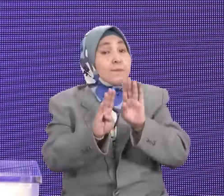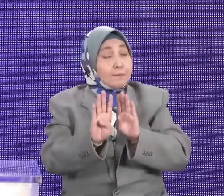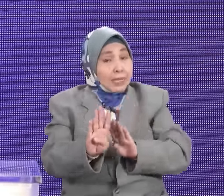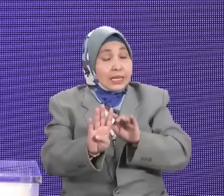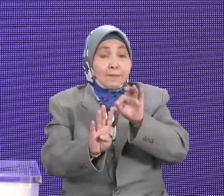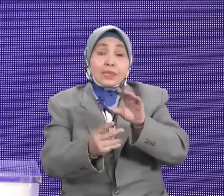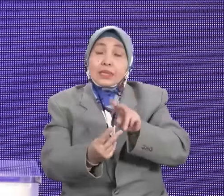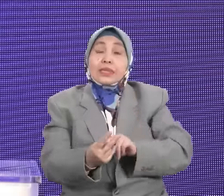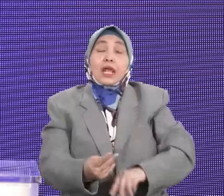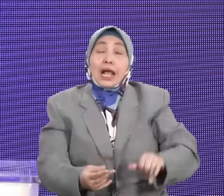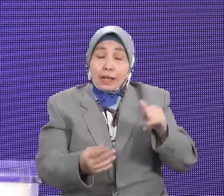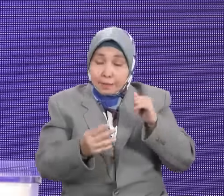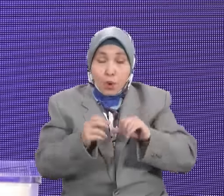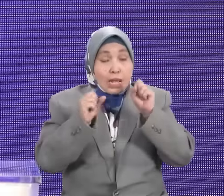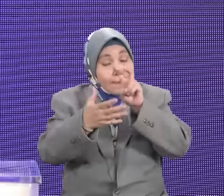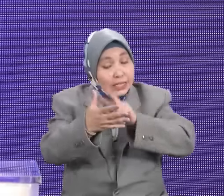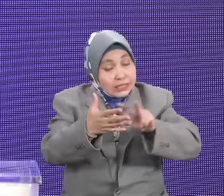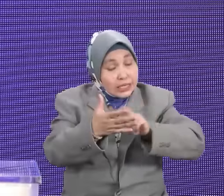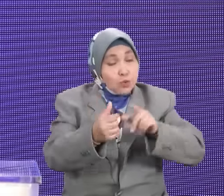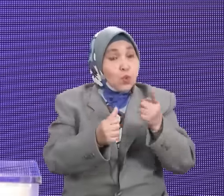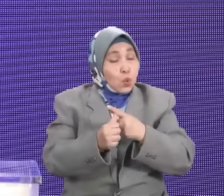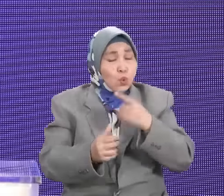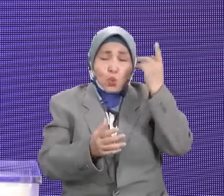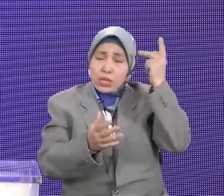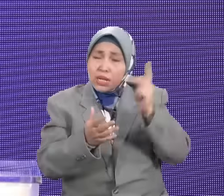di rumah yang berada di studio boleh baca dahulu